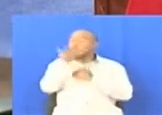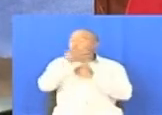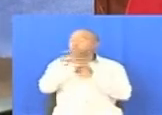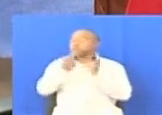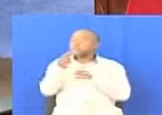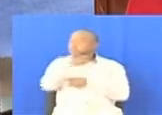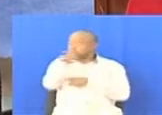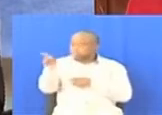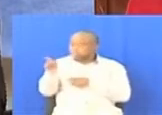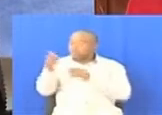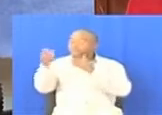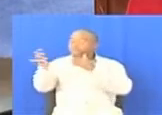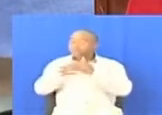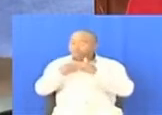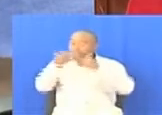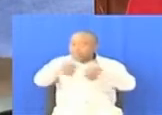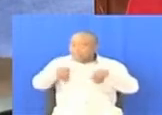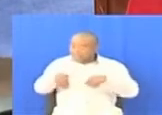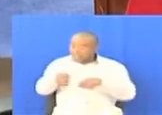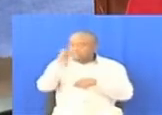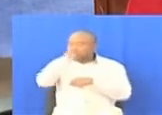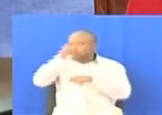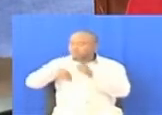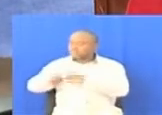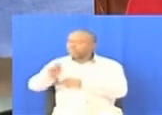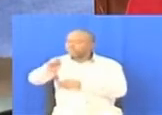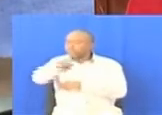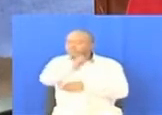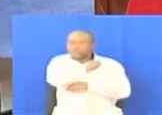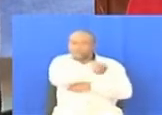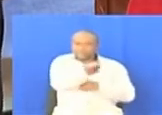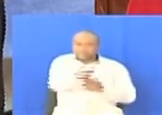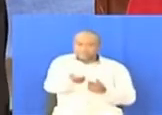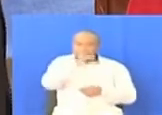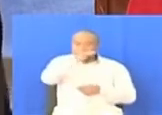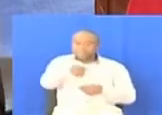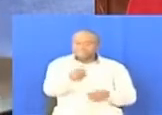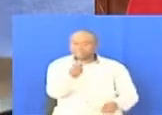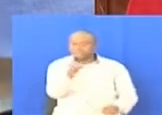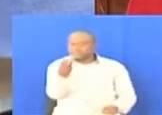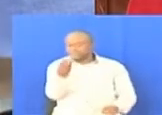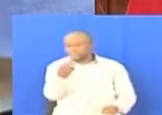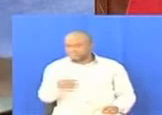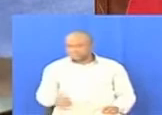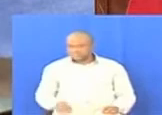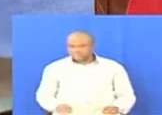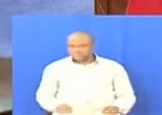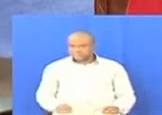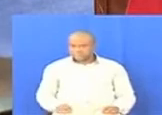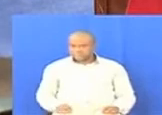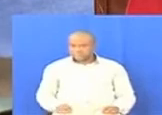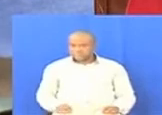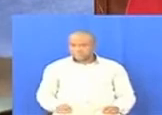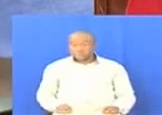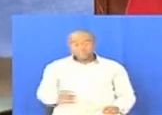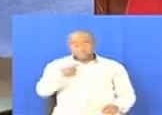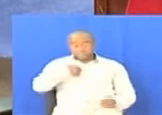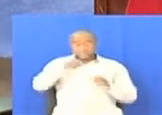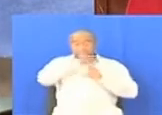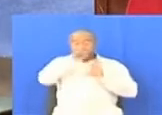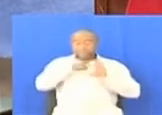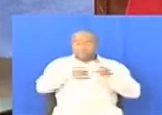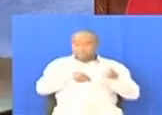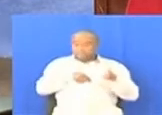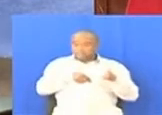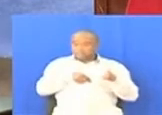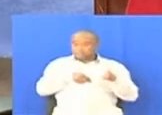iige kufunga mipaka na kuwafungia wananchi wao ndani ya majumba kwa miezi miwili mitatu. Kwetu sisi kwa Afrika, wakawa